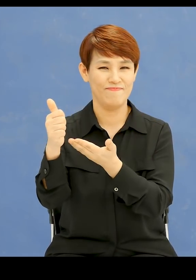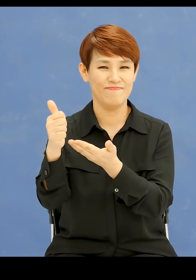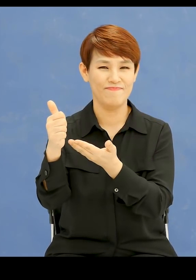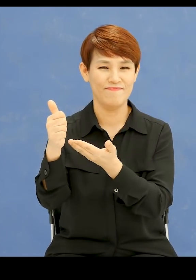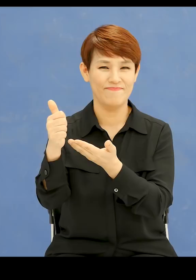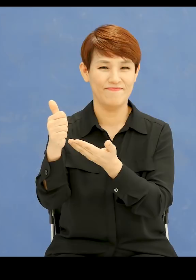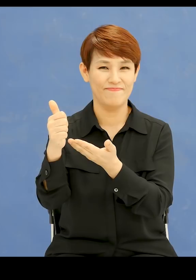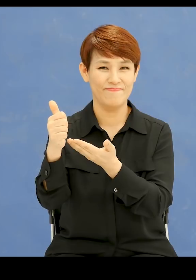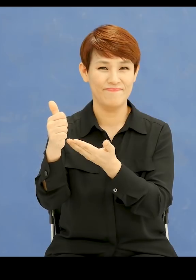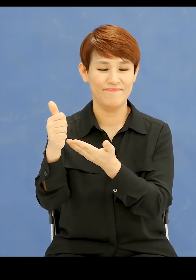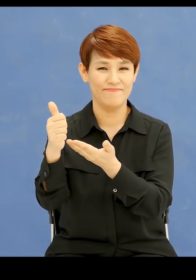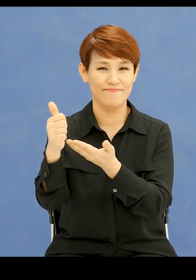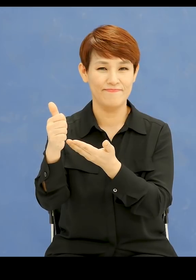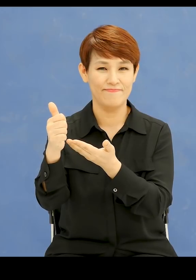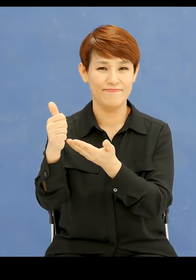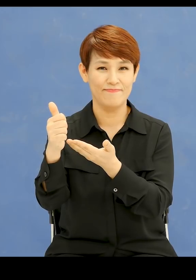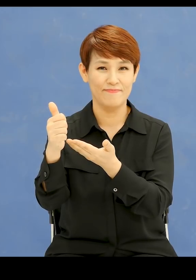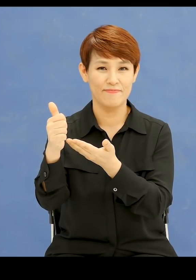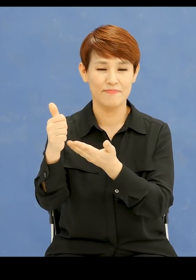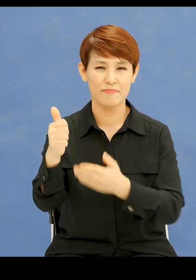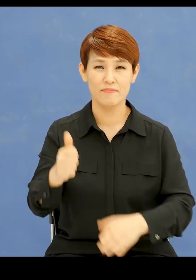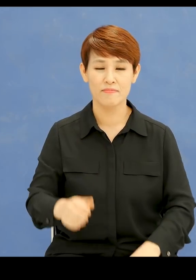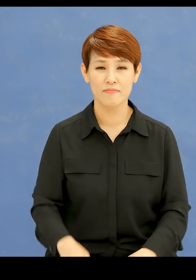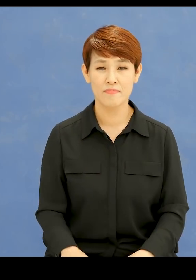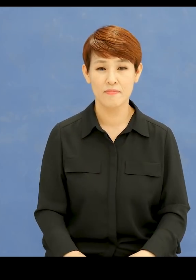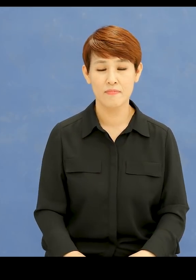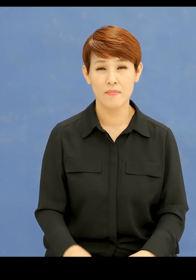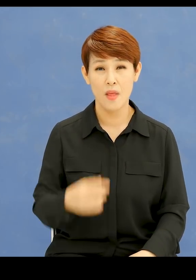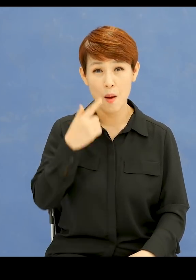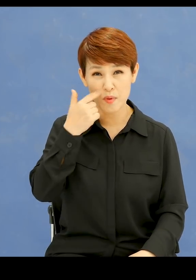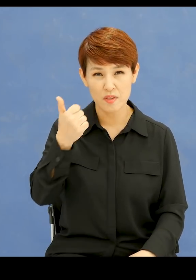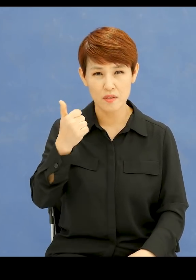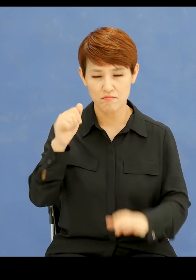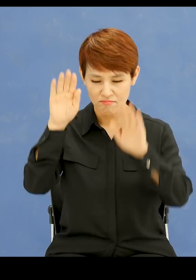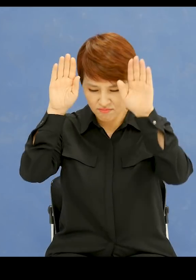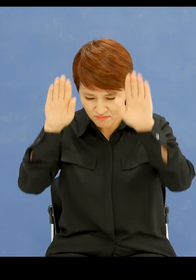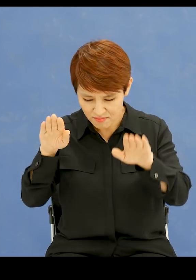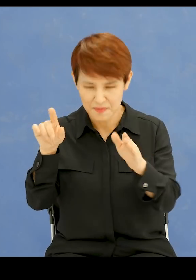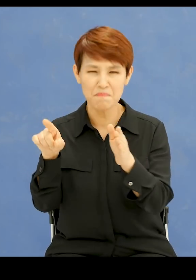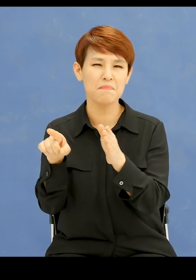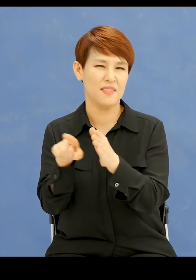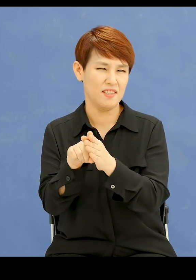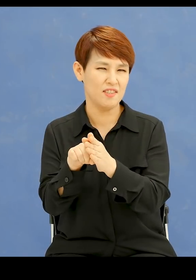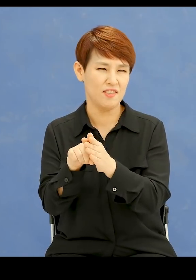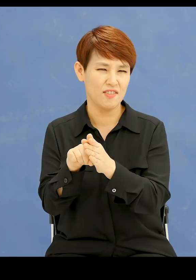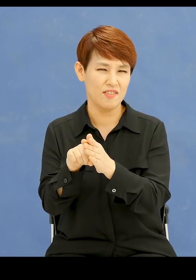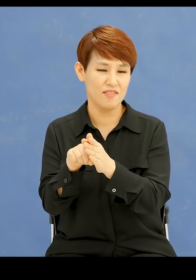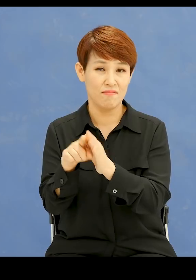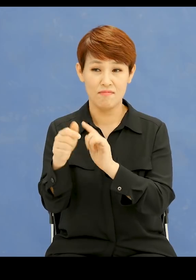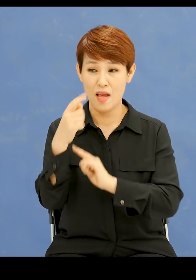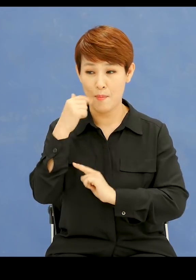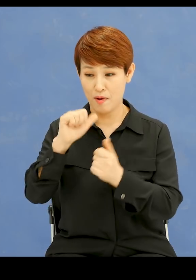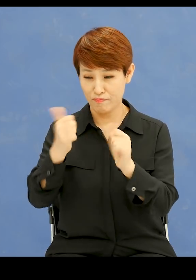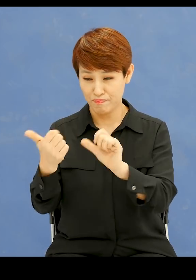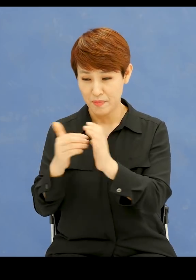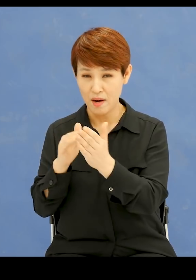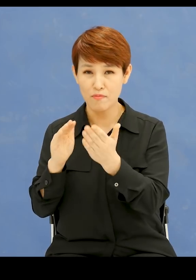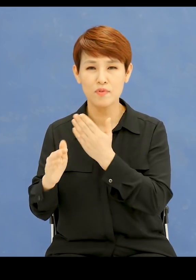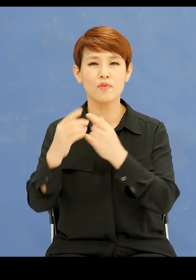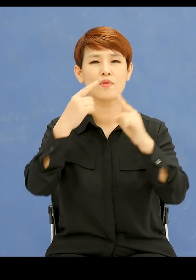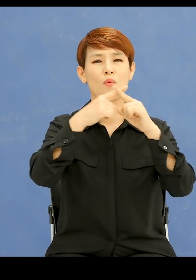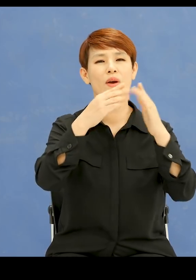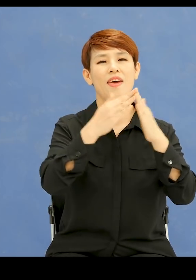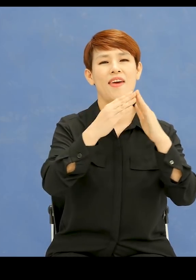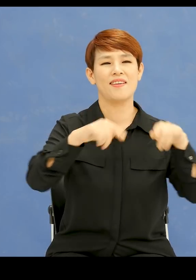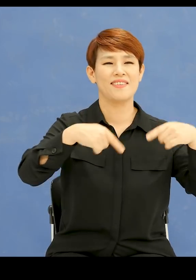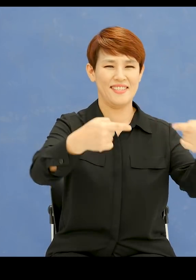그리고 이분은요, 그 이슬람 신도이신 아버님께서 세상을 떠나시면서 교회에 발을